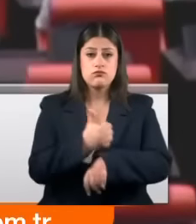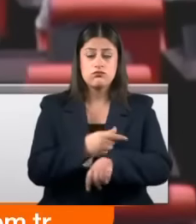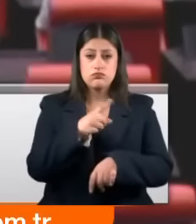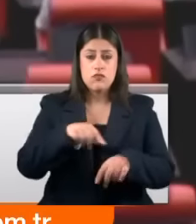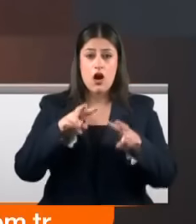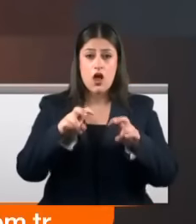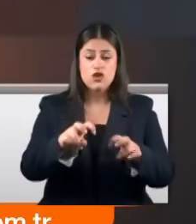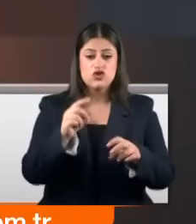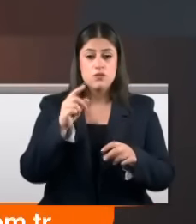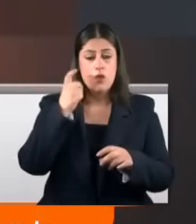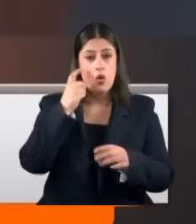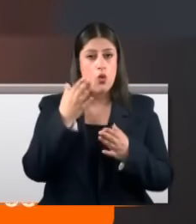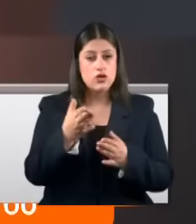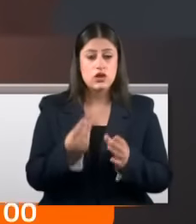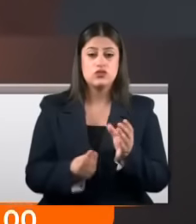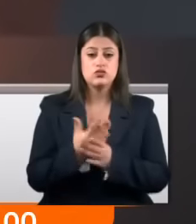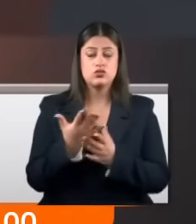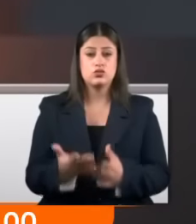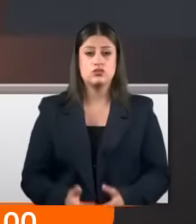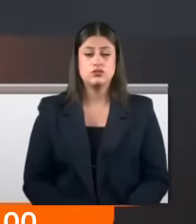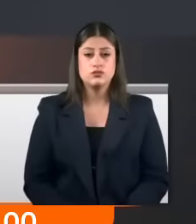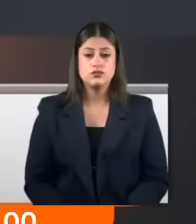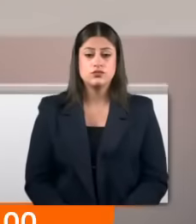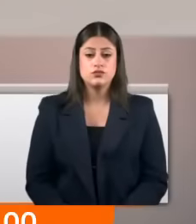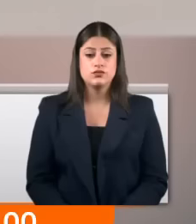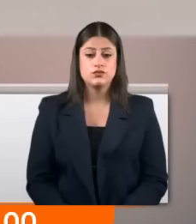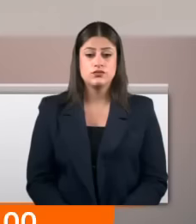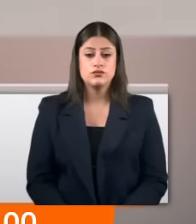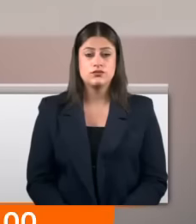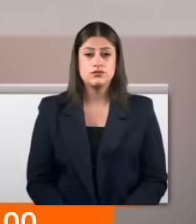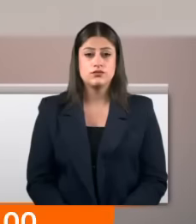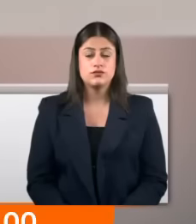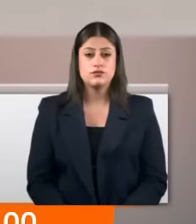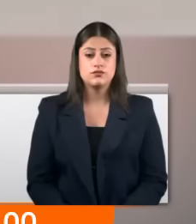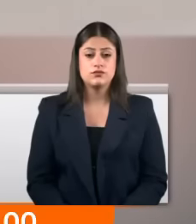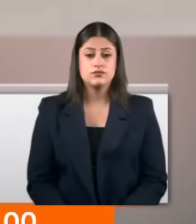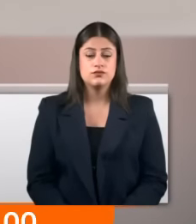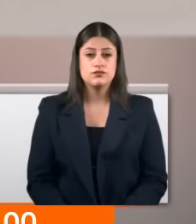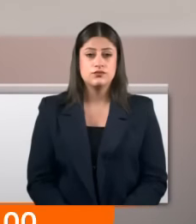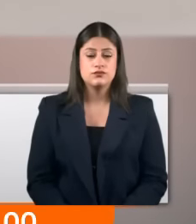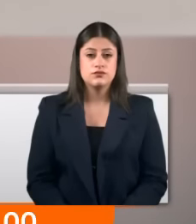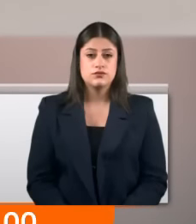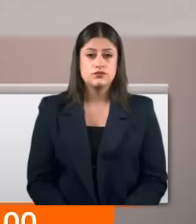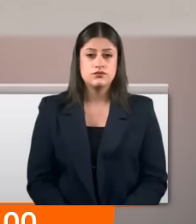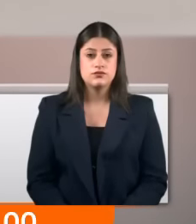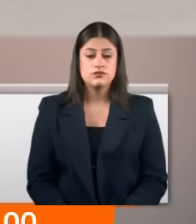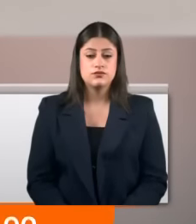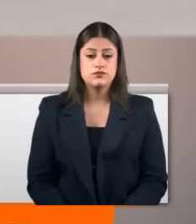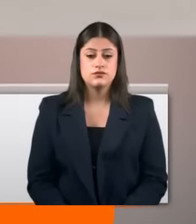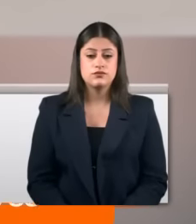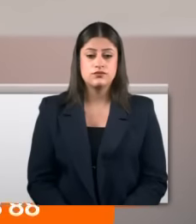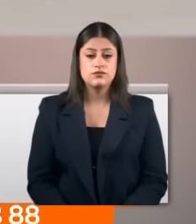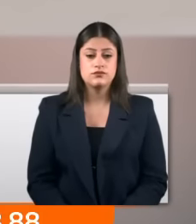önerisi ateşledi. Çünkü biz bu millete hizmet için size para gönderiyoruz. Bu paranın hakkını